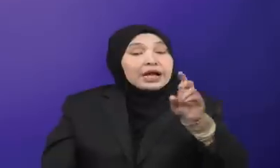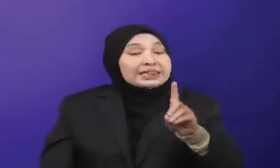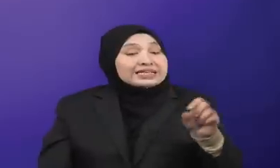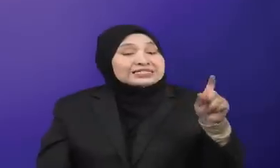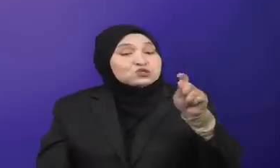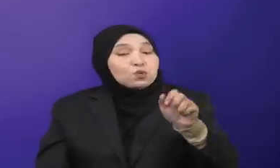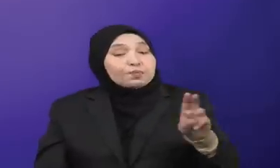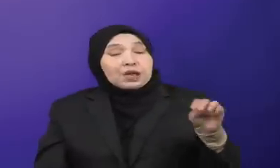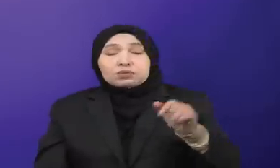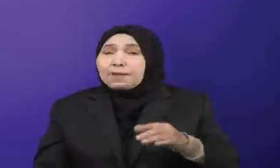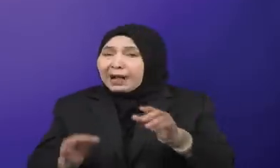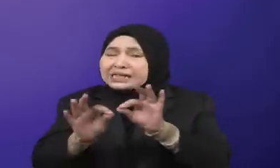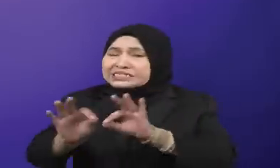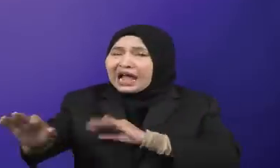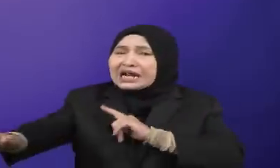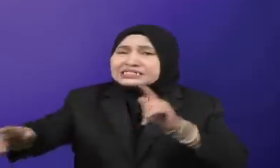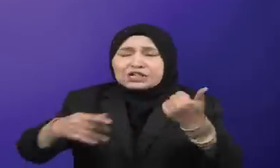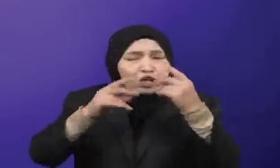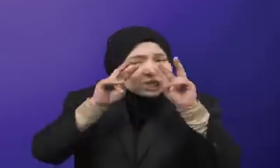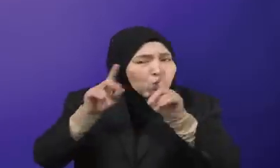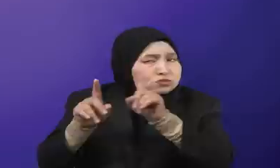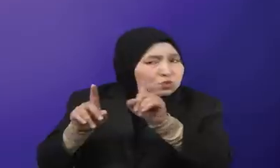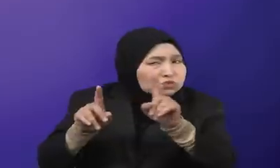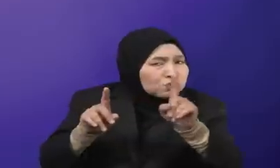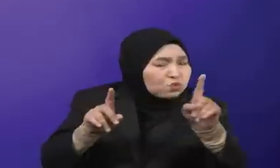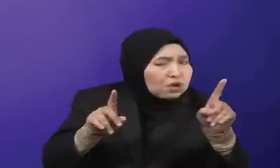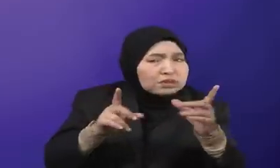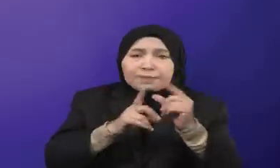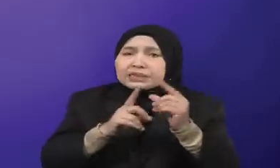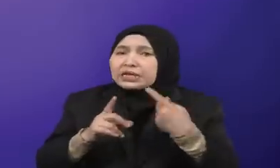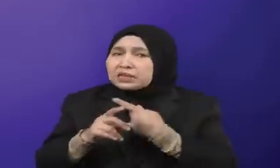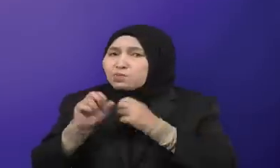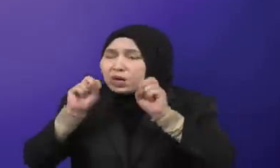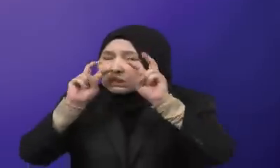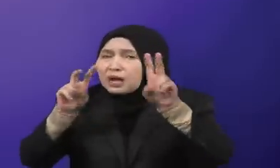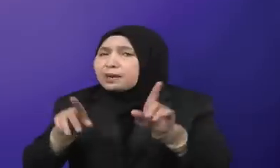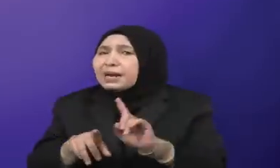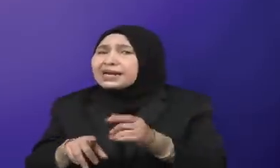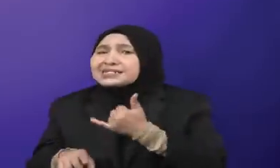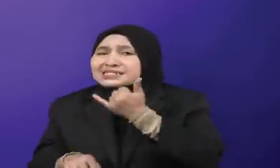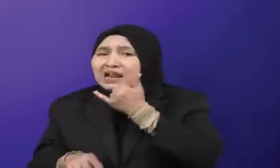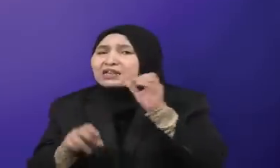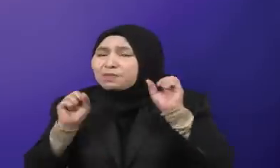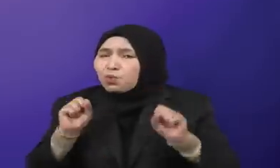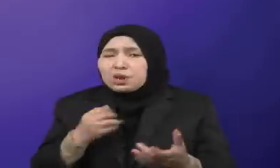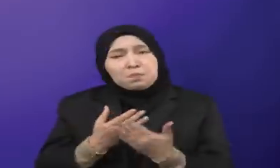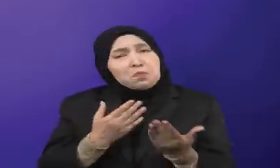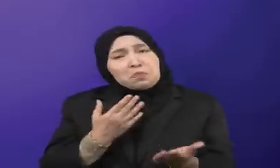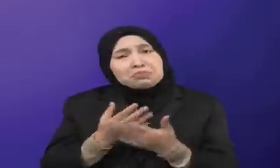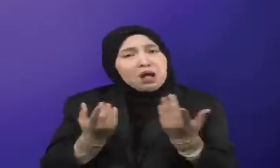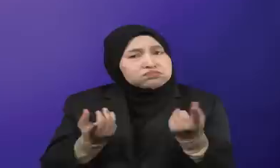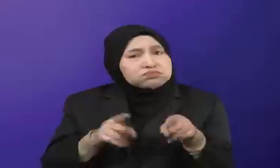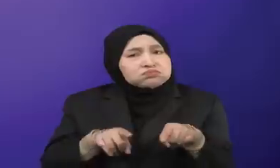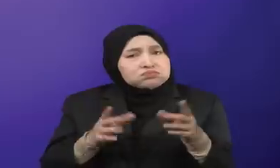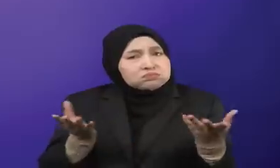kita lihat satu persatu perkataan yang boleh kita lihat keamanan-kesalahan yang boleh mudah berlaku